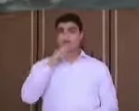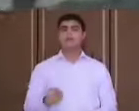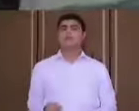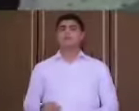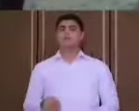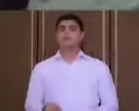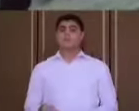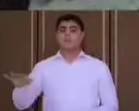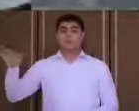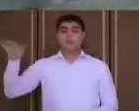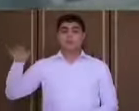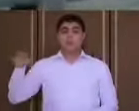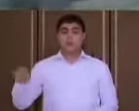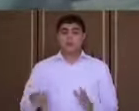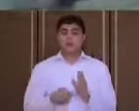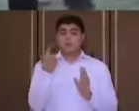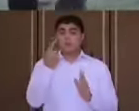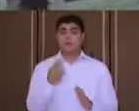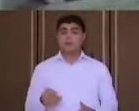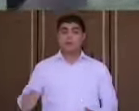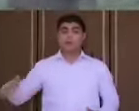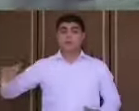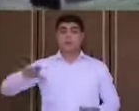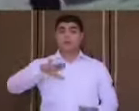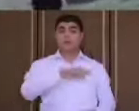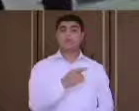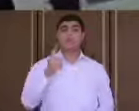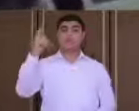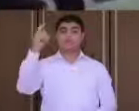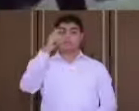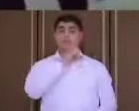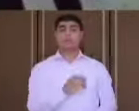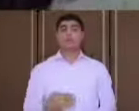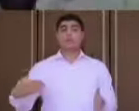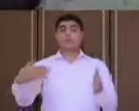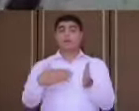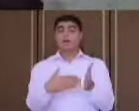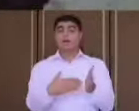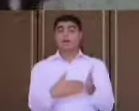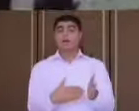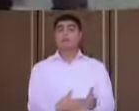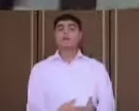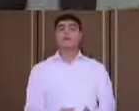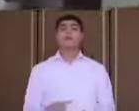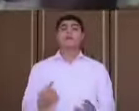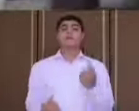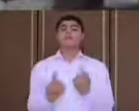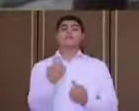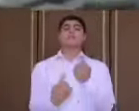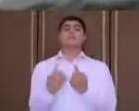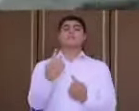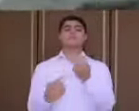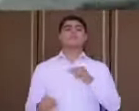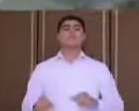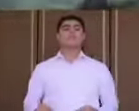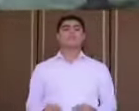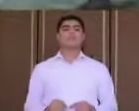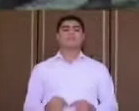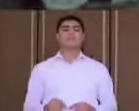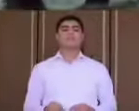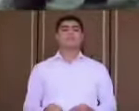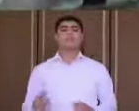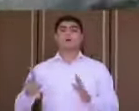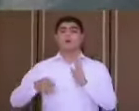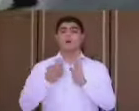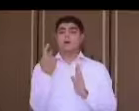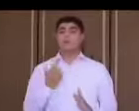هتمر فيه حمير الفلاح. كان أولها على حافة النهر وآخرها على حافة حقل